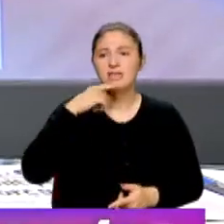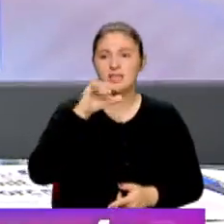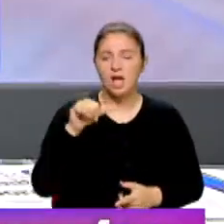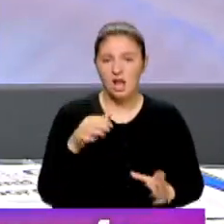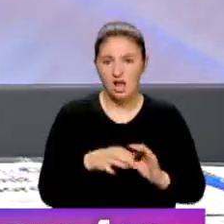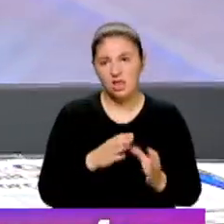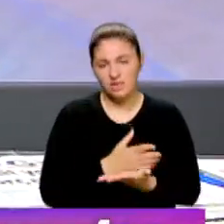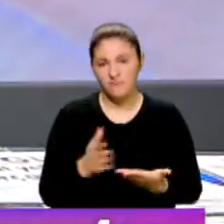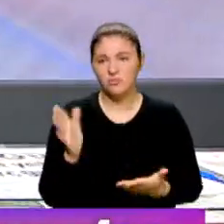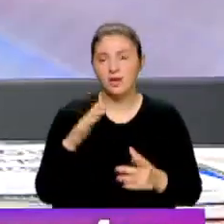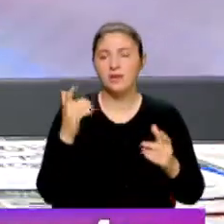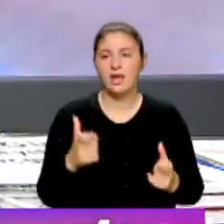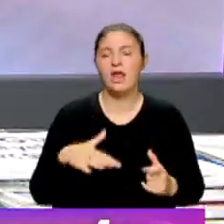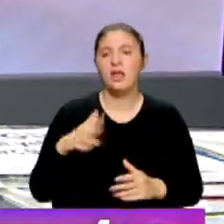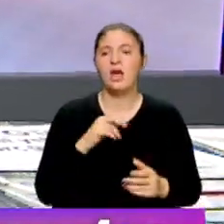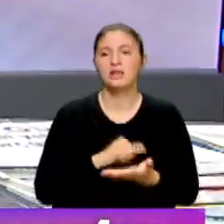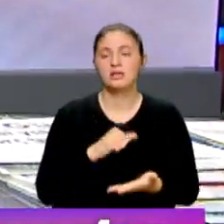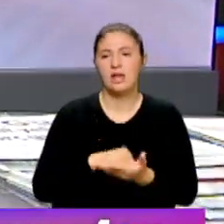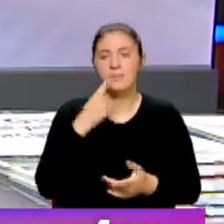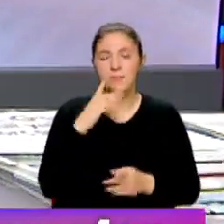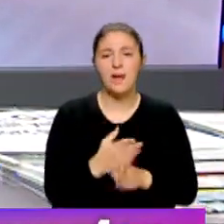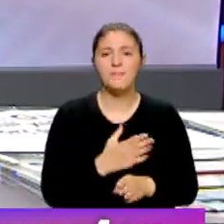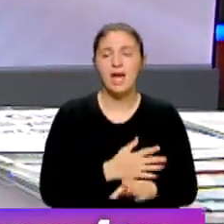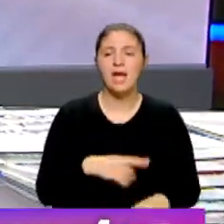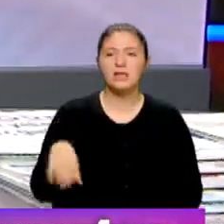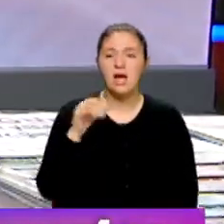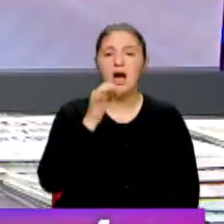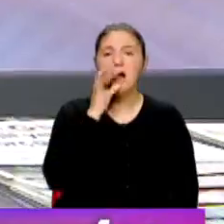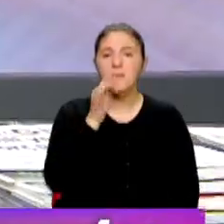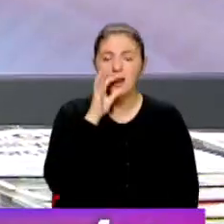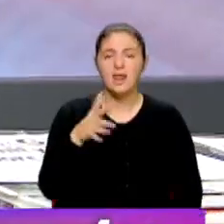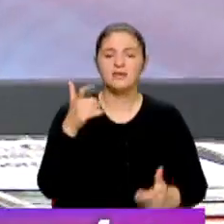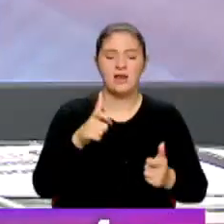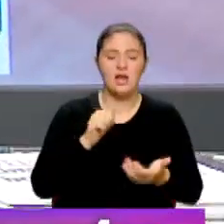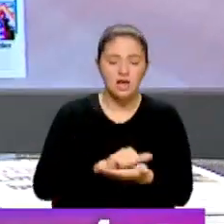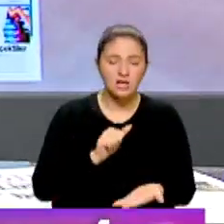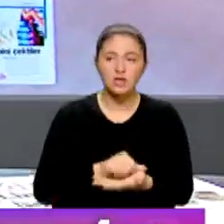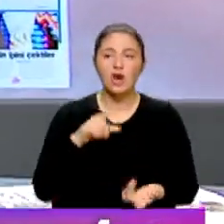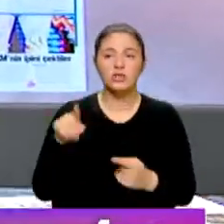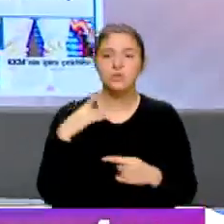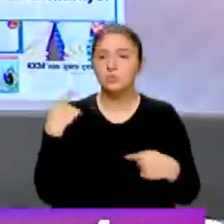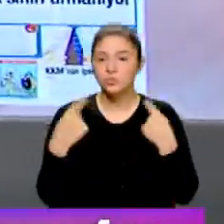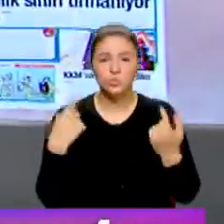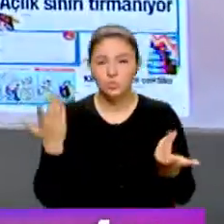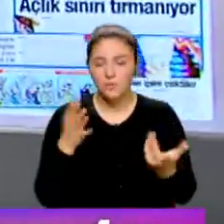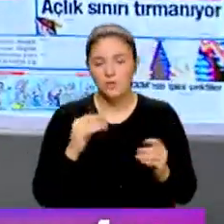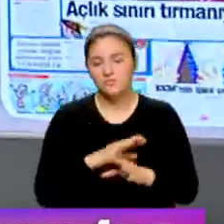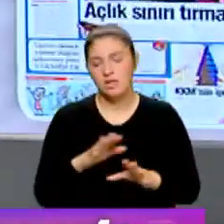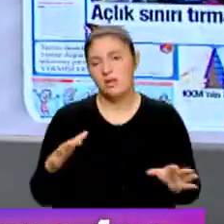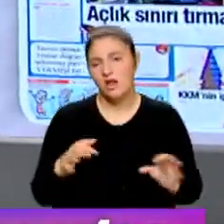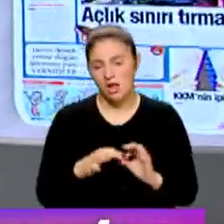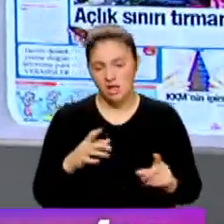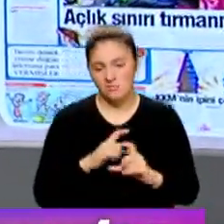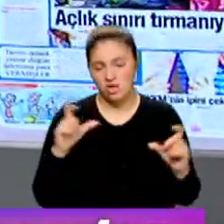Zeytinyağı ile ilerleyelim. Sonra yerel gazetelere de bakalım. Memleketteki haberler, yerel gazeteler, onlar ne düşünüyor? Tüm bu olup bitenlerle